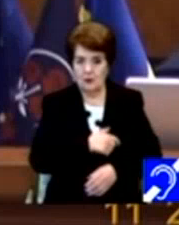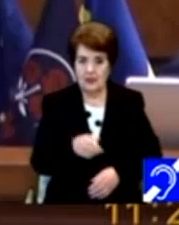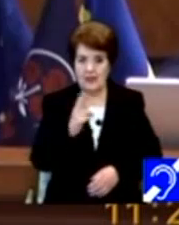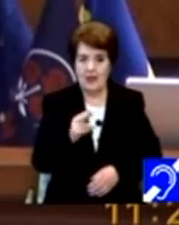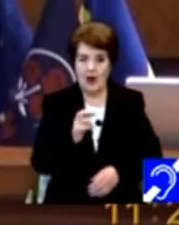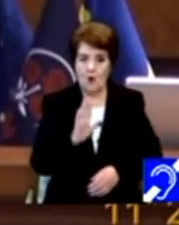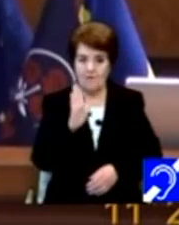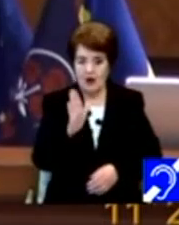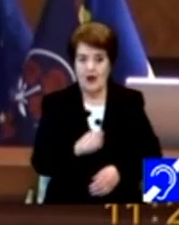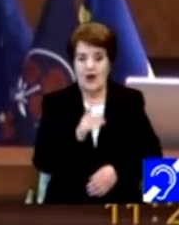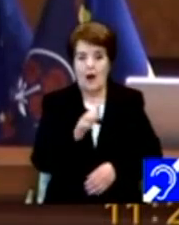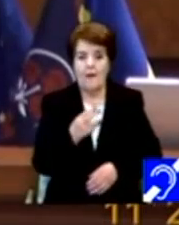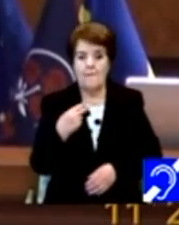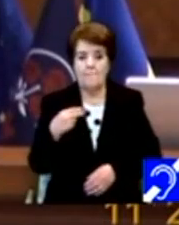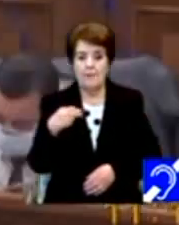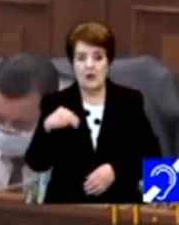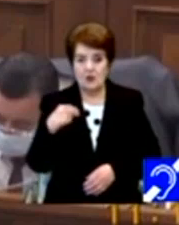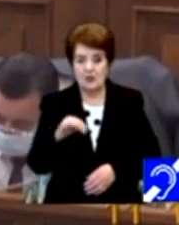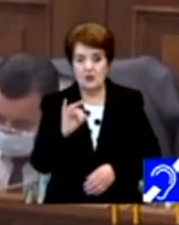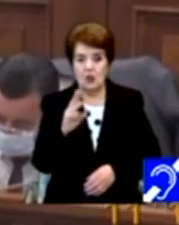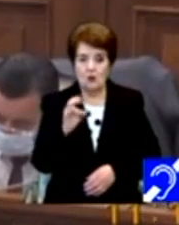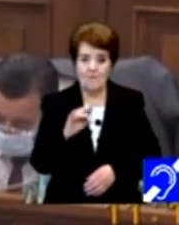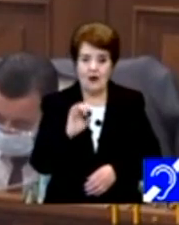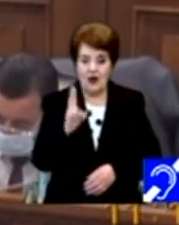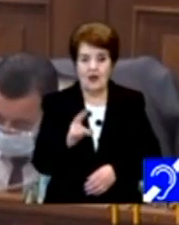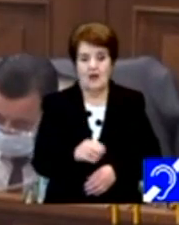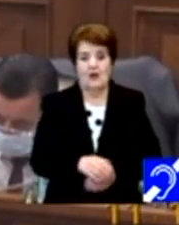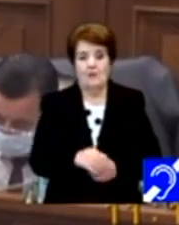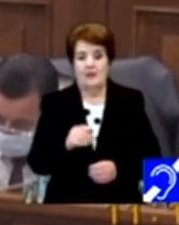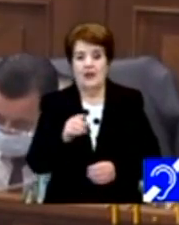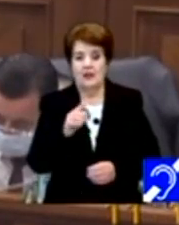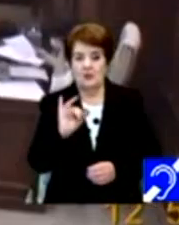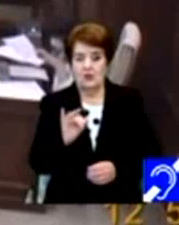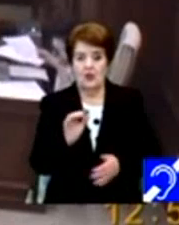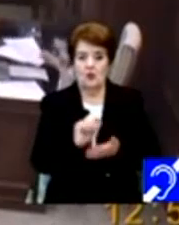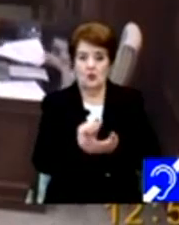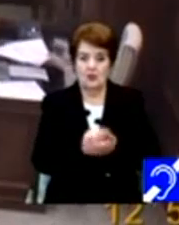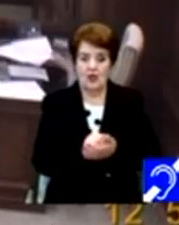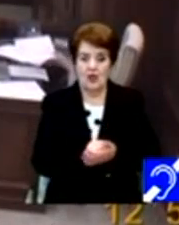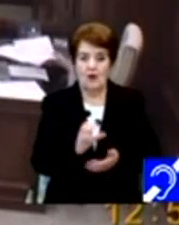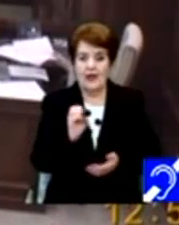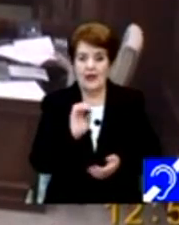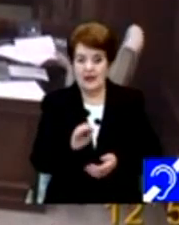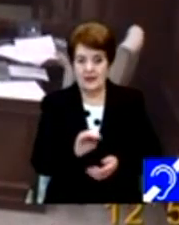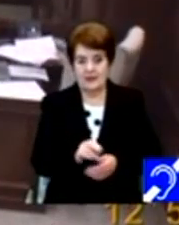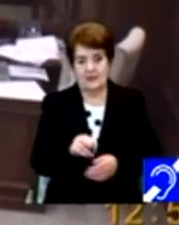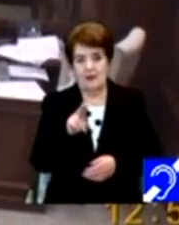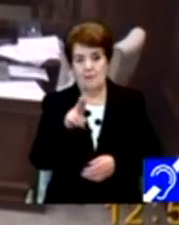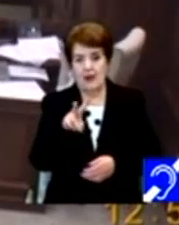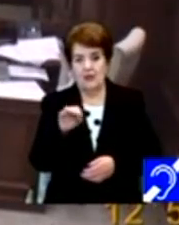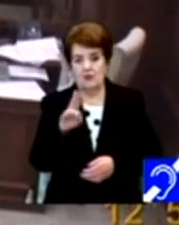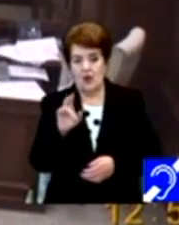Deacov, președintele de onoare al PDM, și Grigore Novac, deputat PSRM, dar și dosarul unui ex-parlamentar, Nae Simeon Pleșca.